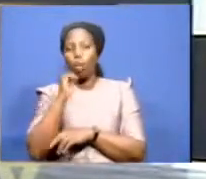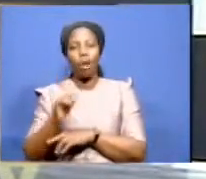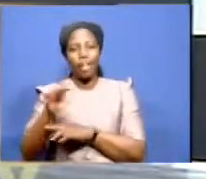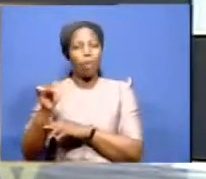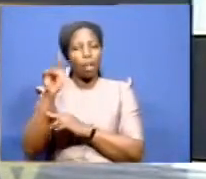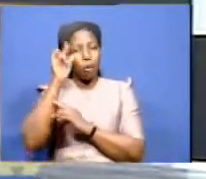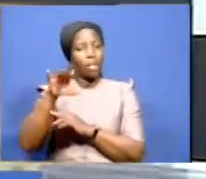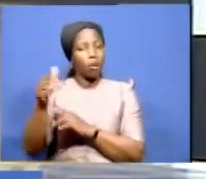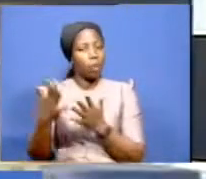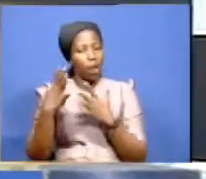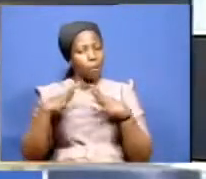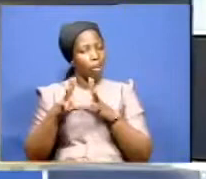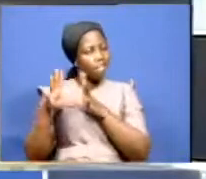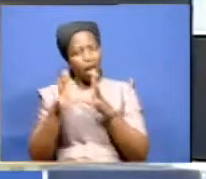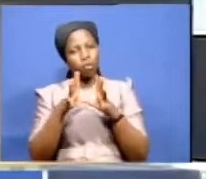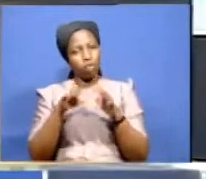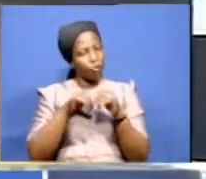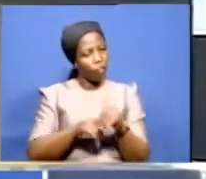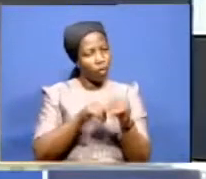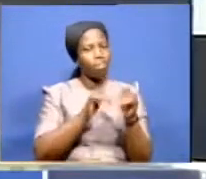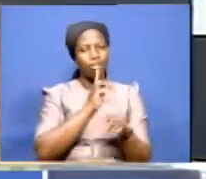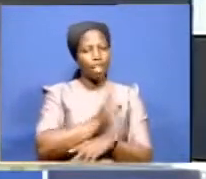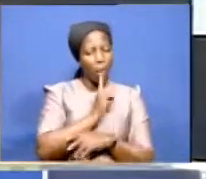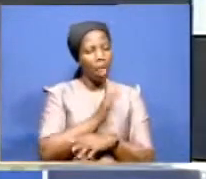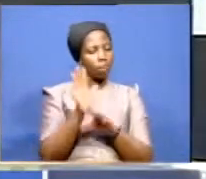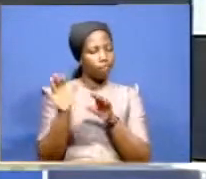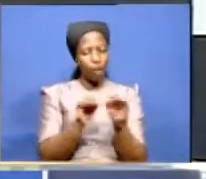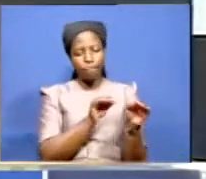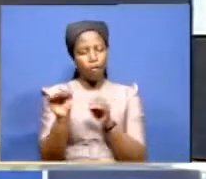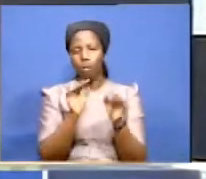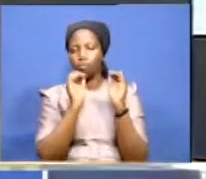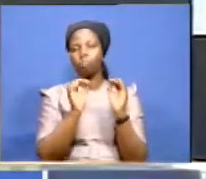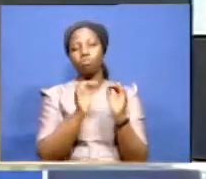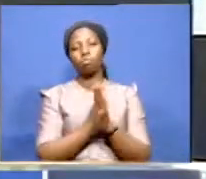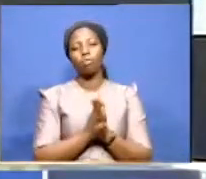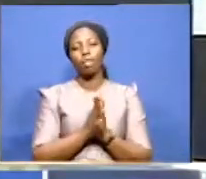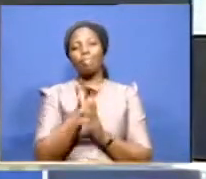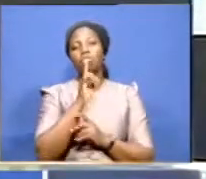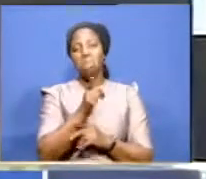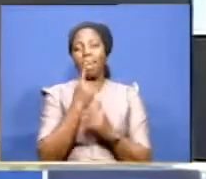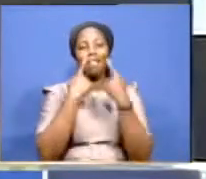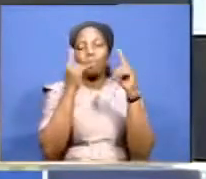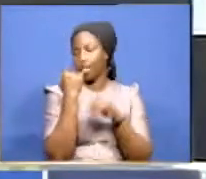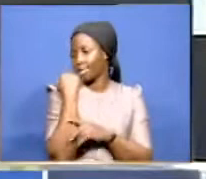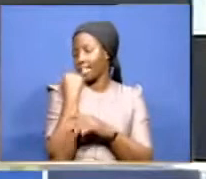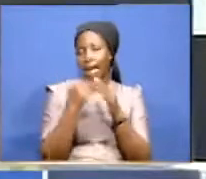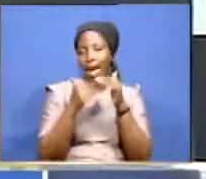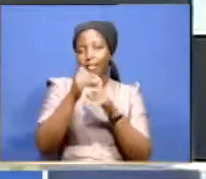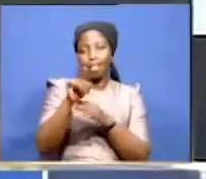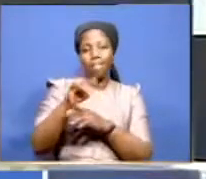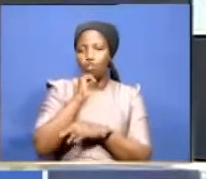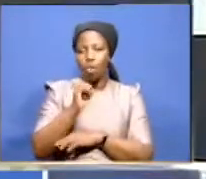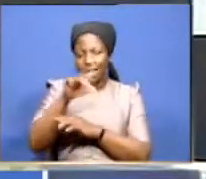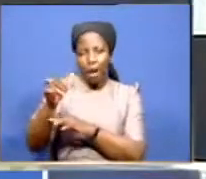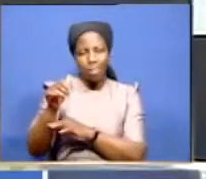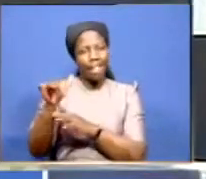wakazi wakilazimika kuzingatia agizo la kutotoka au kuingia mtaani humo. Agizo hilo lilitangazwa jana baada ya mtaa huo kunakili